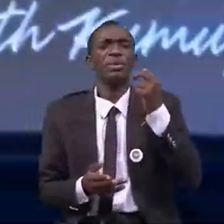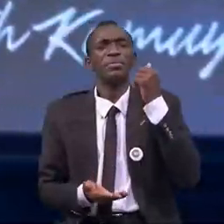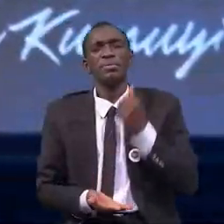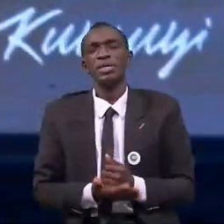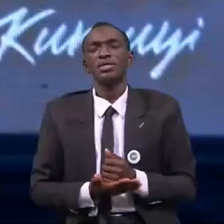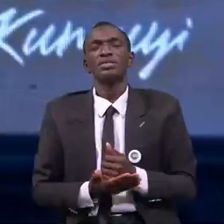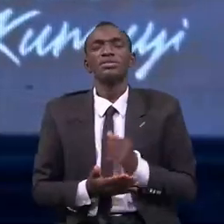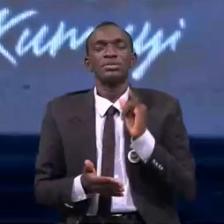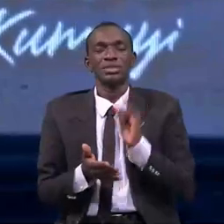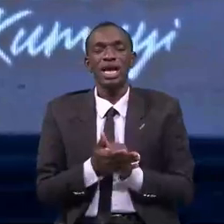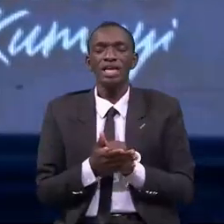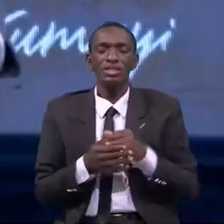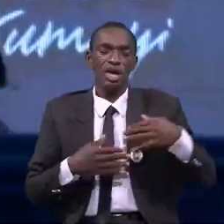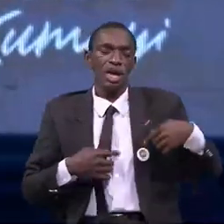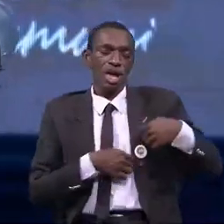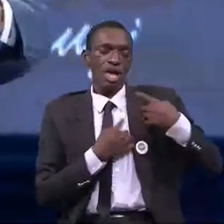le nom de Jésus